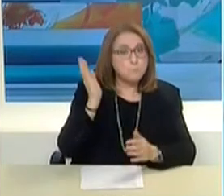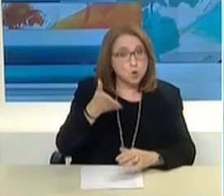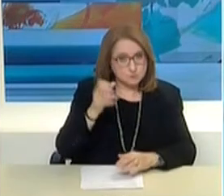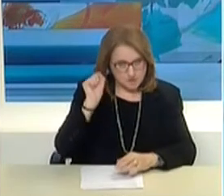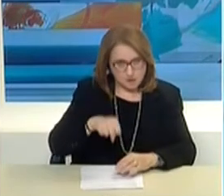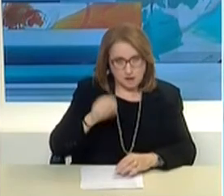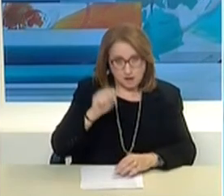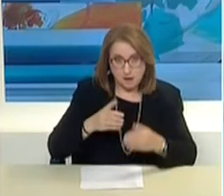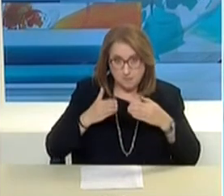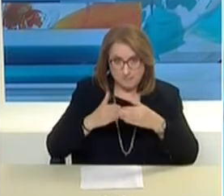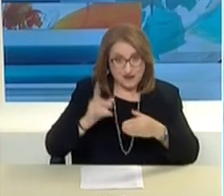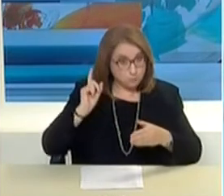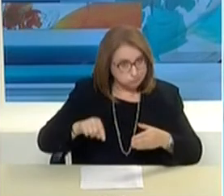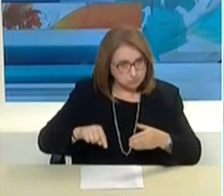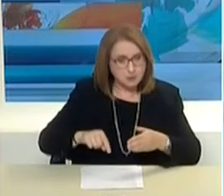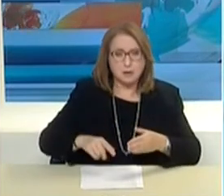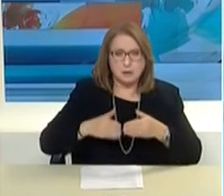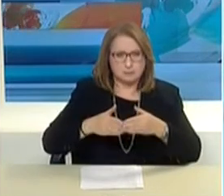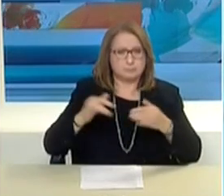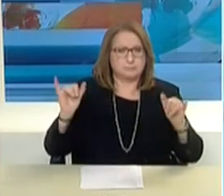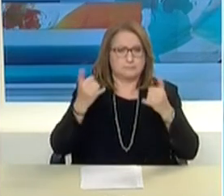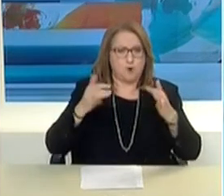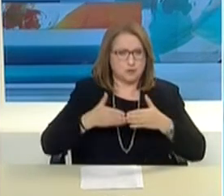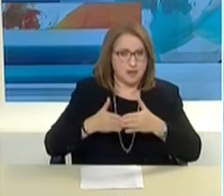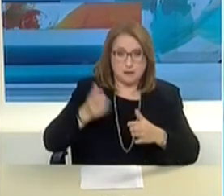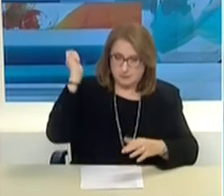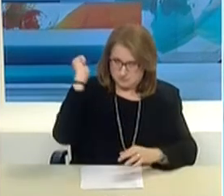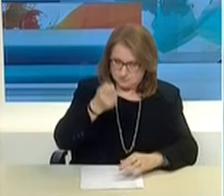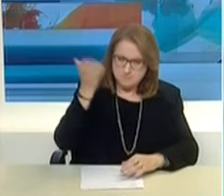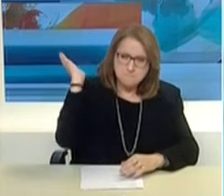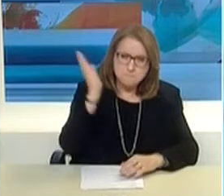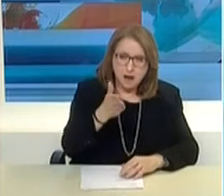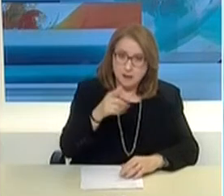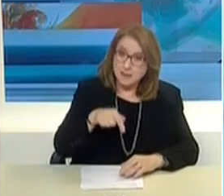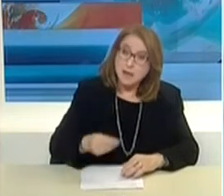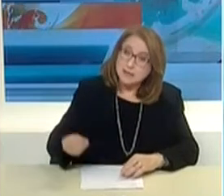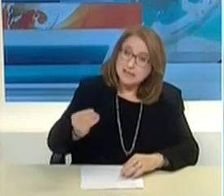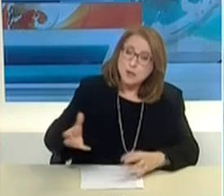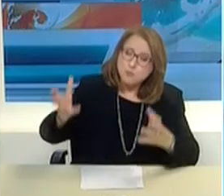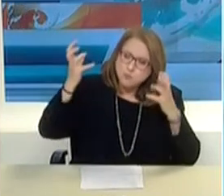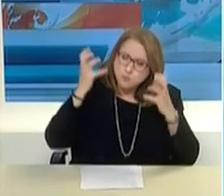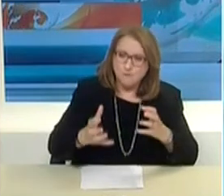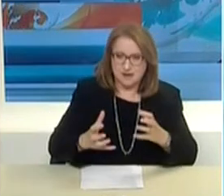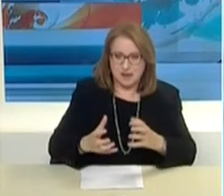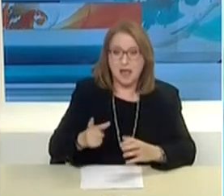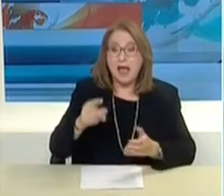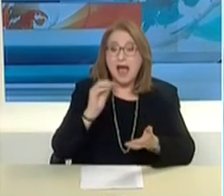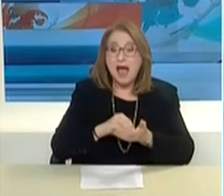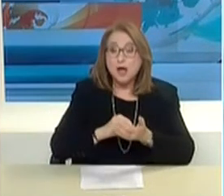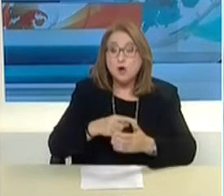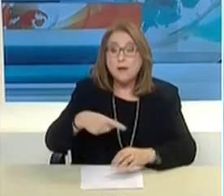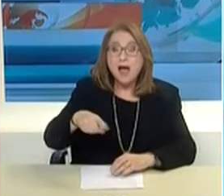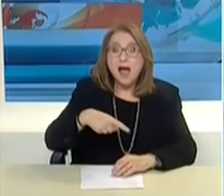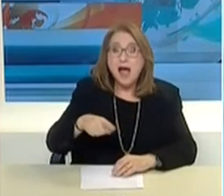γίνουν και πιο βαριά. Από εκεί και πέρα, αυτοί που έχουν φύγει, όπως πολύ σωστά είπε ο κύριος καθηγητής, να